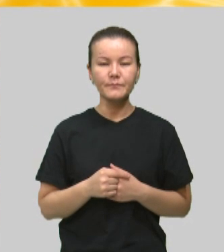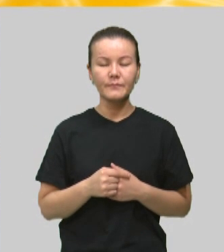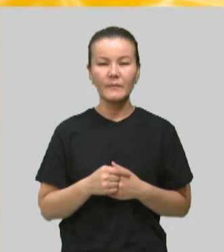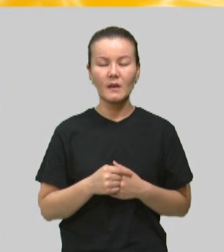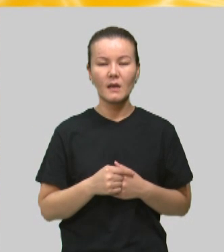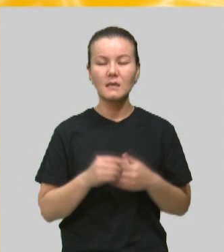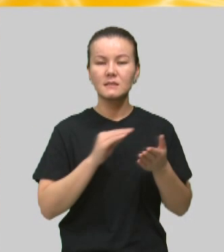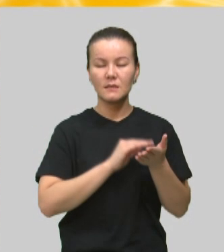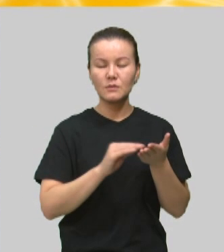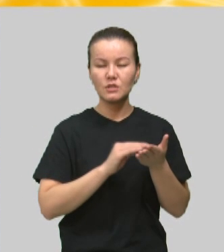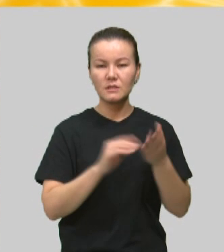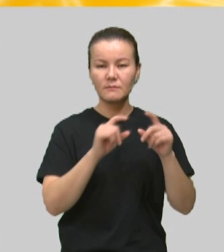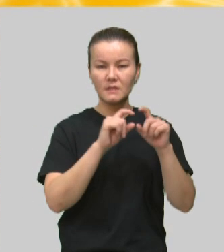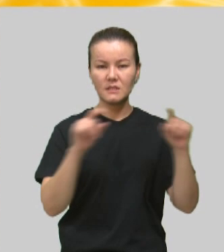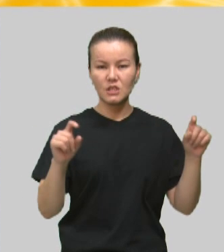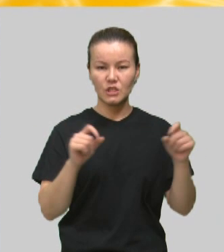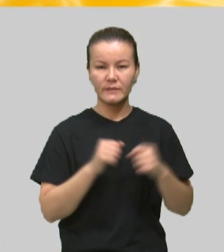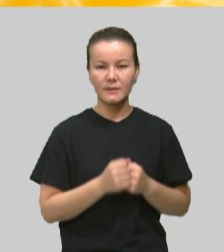Запишите предложение.